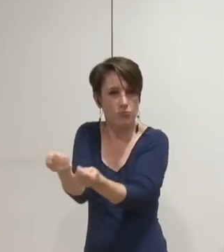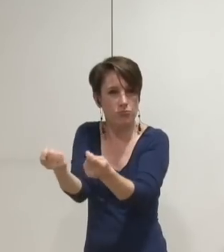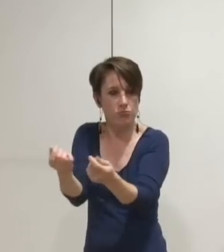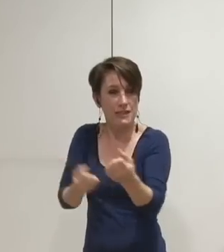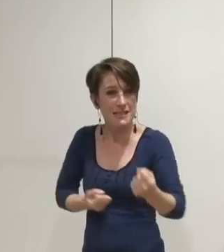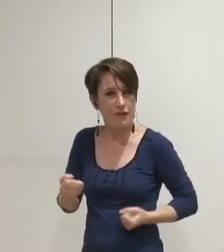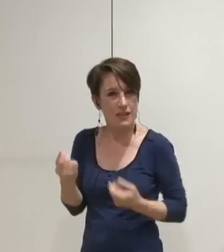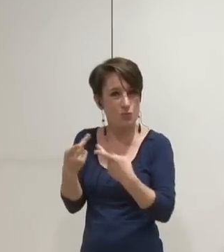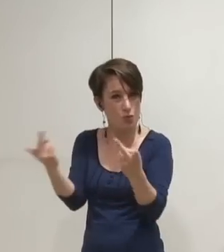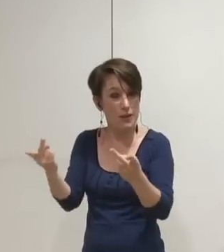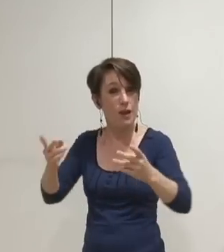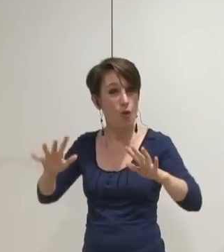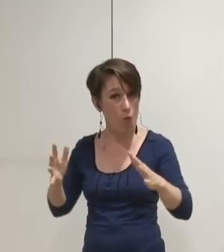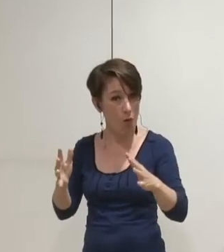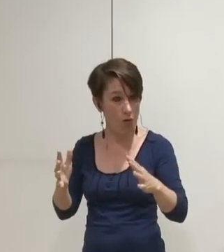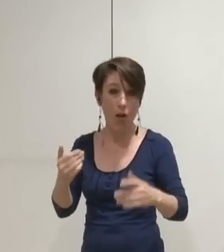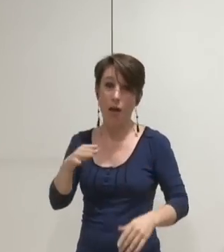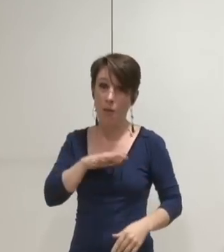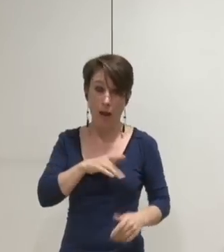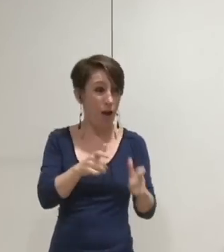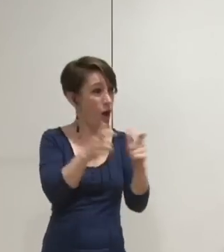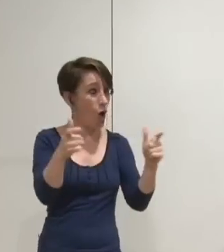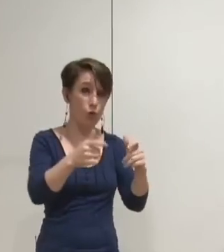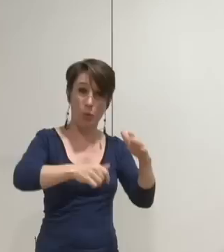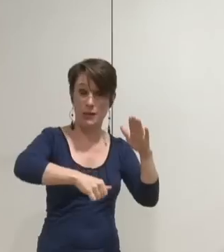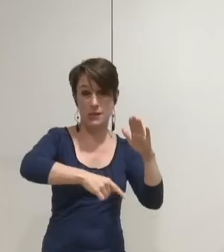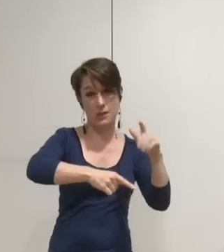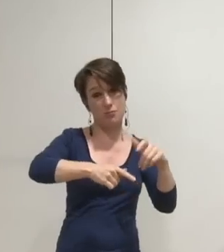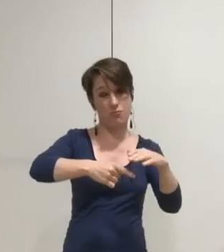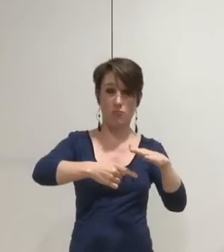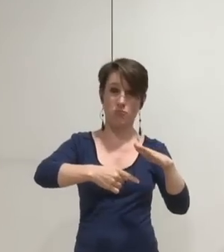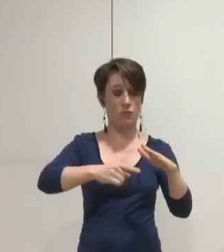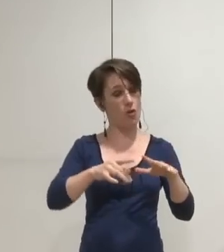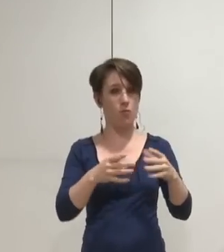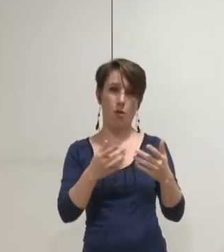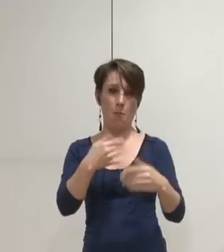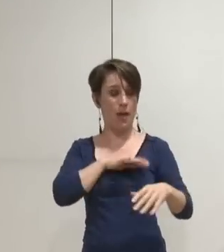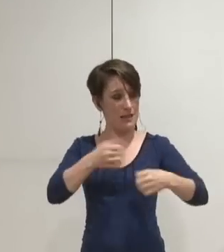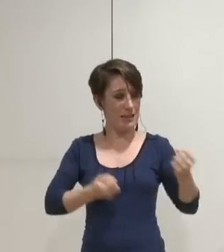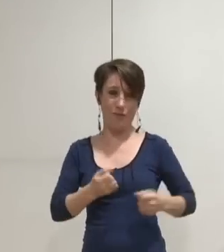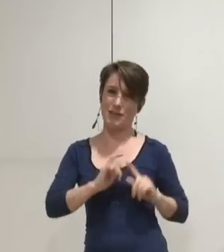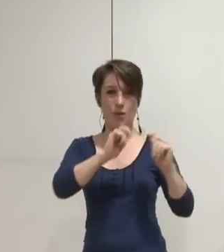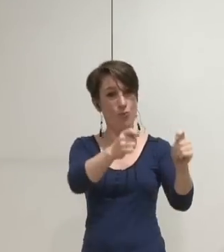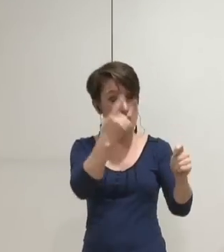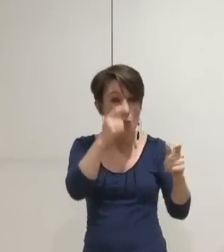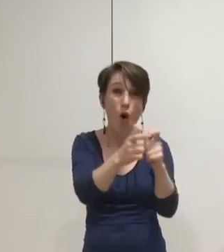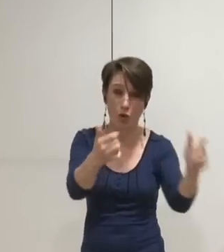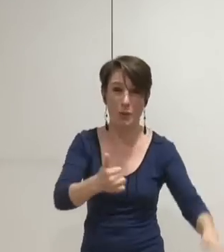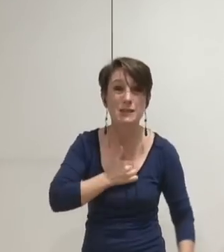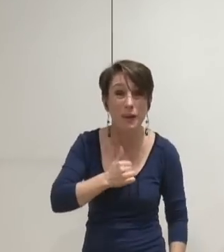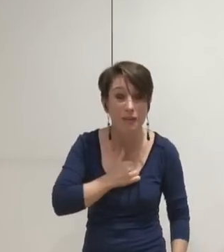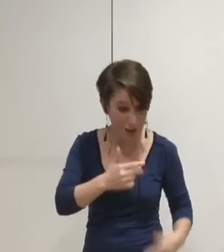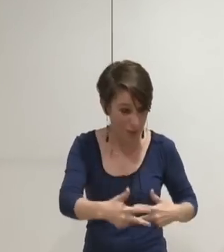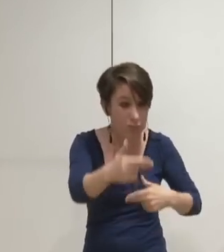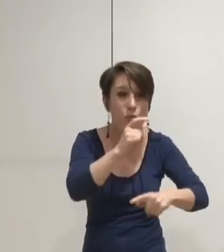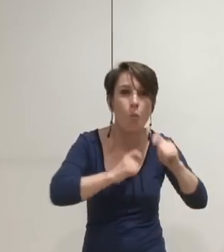certains dans cette salle une privatisation même temporaire d'un service public des grenobles il revenait par ailleurs ce